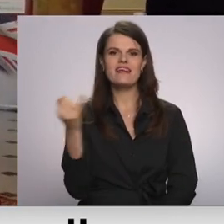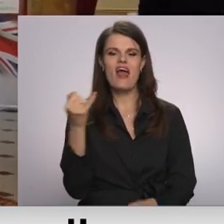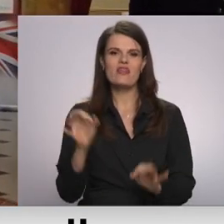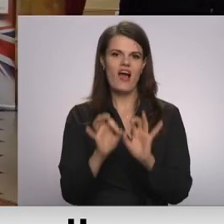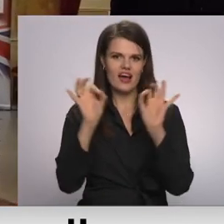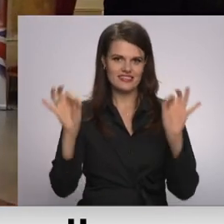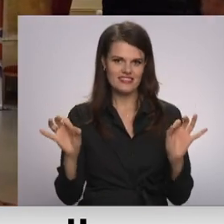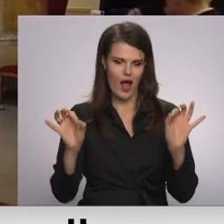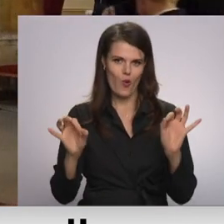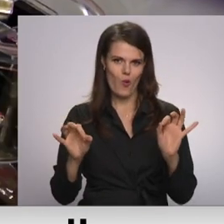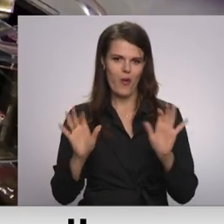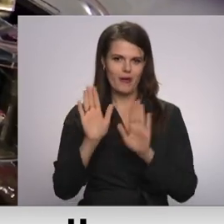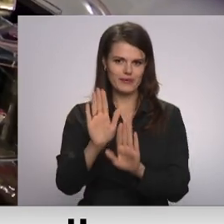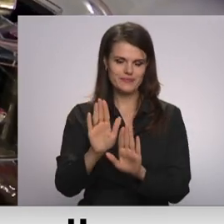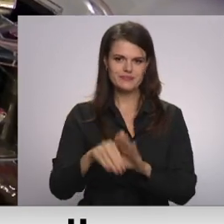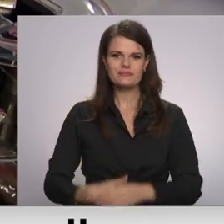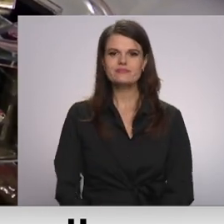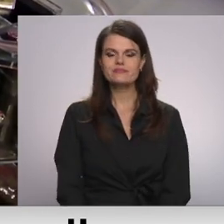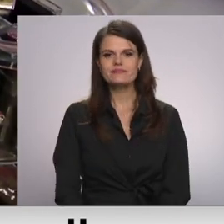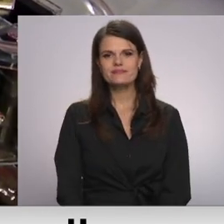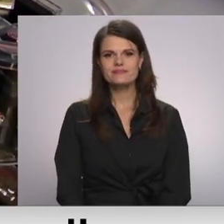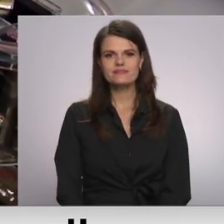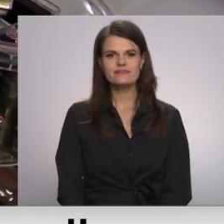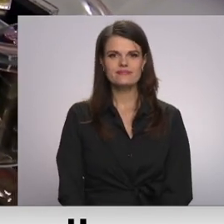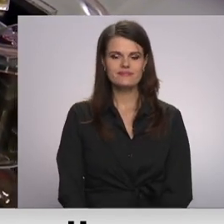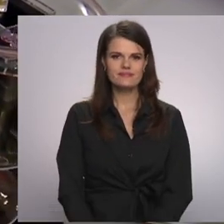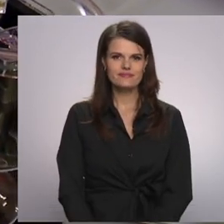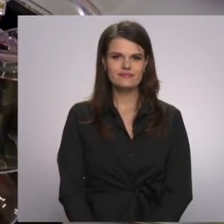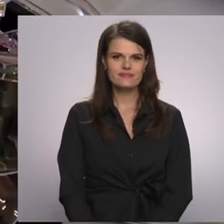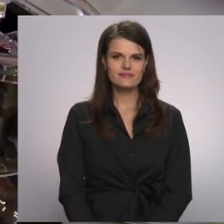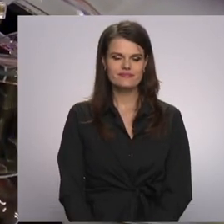sākumam. Ilze Kalve, Latvijas televīzija no Londonas, Lielbritānijā.